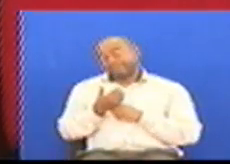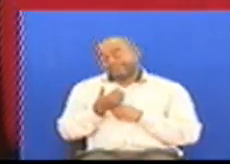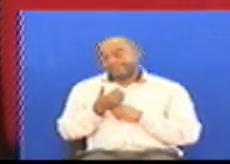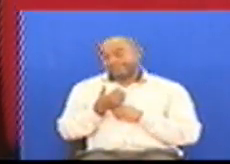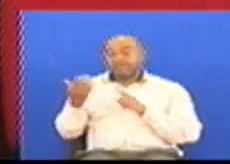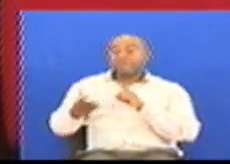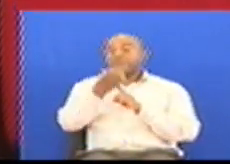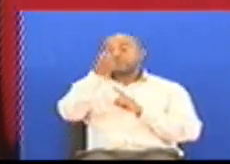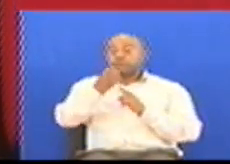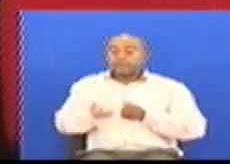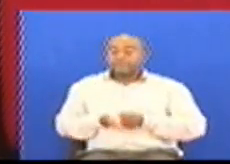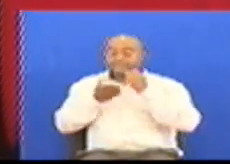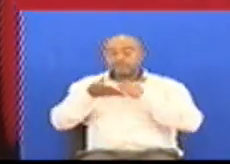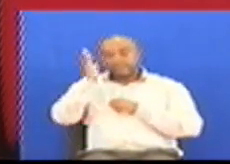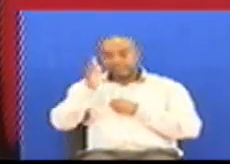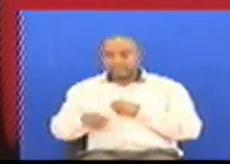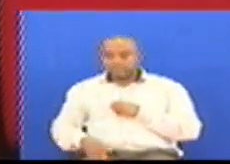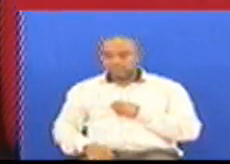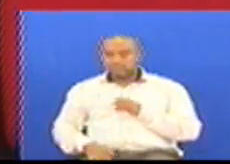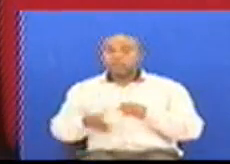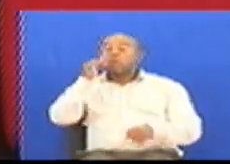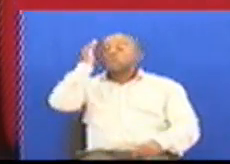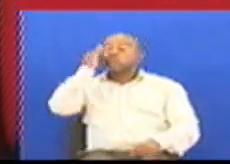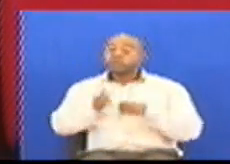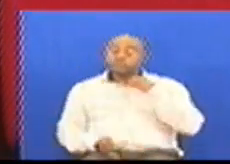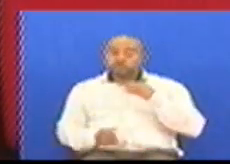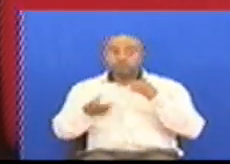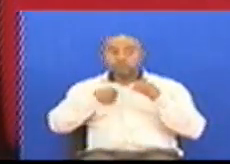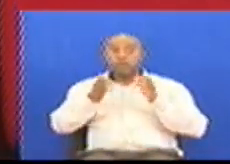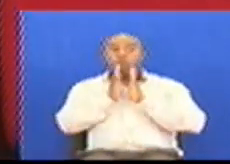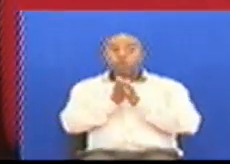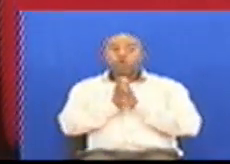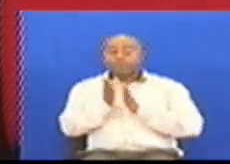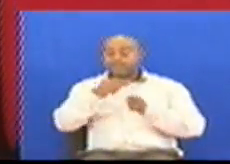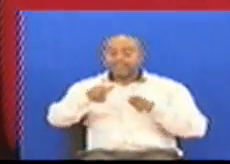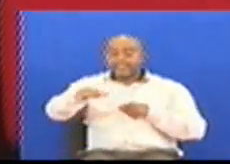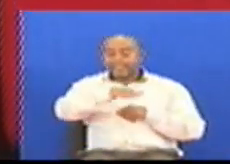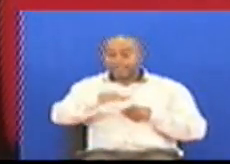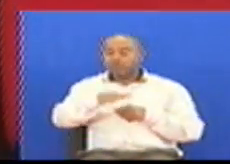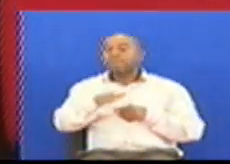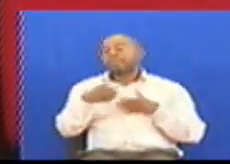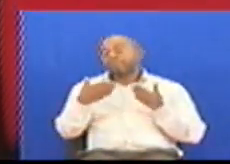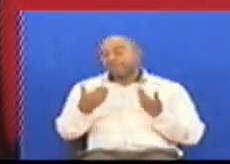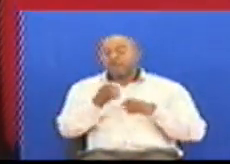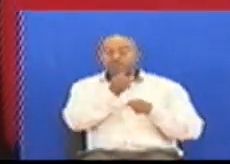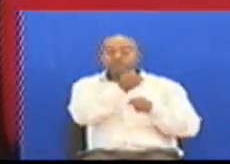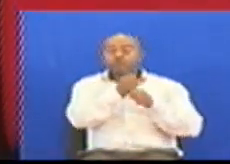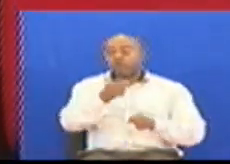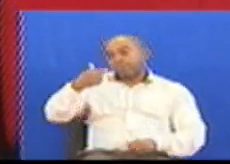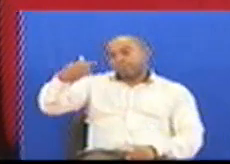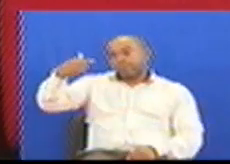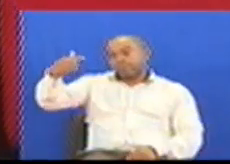na serikali. La mwisho, nilikuwa naomba kwenye eneo la TASAF. Eneo la TASAF